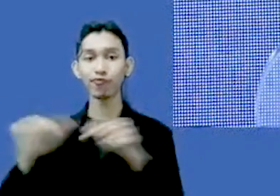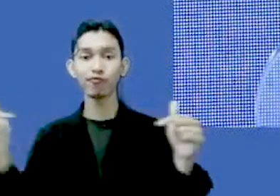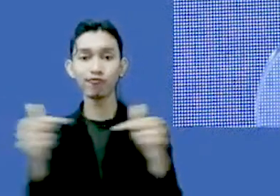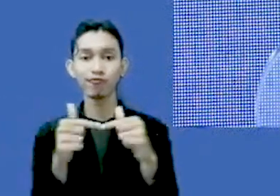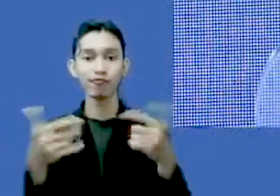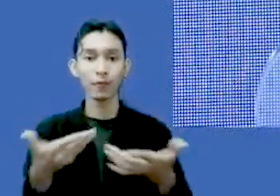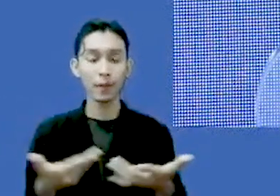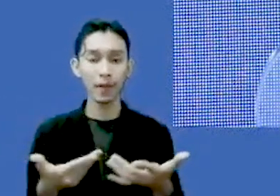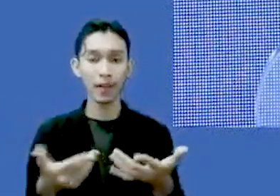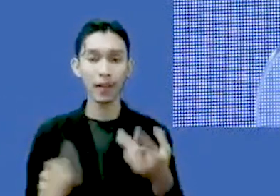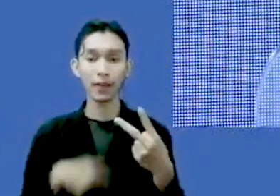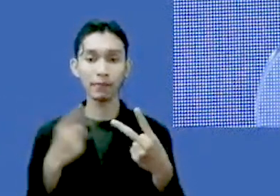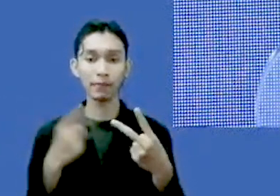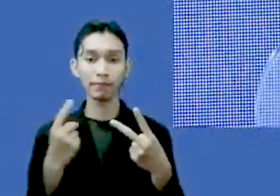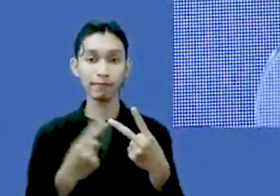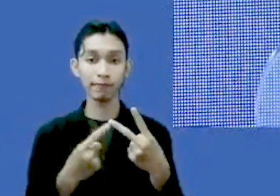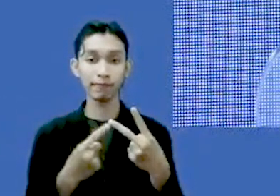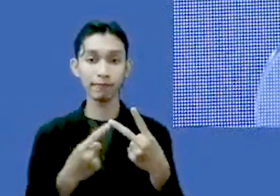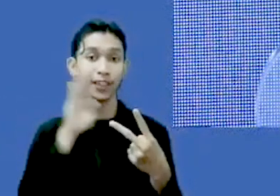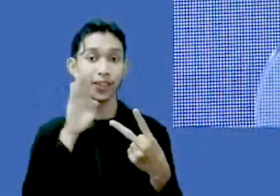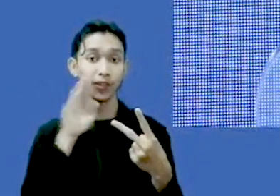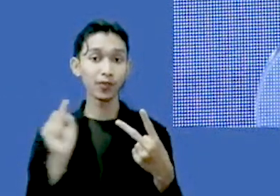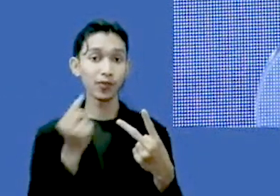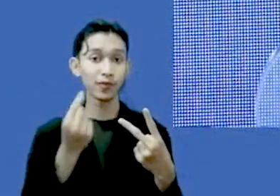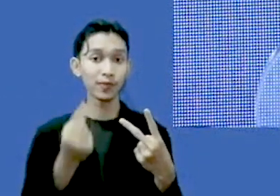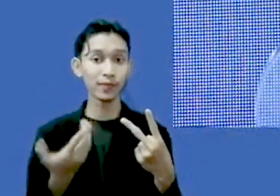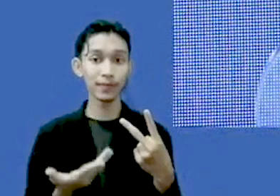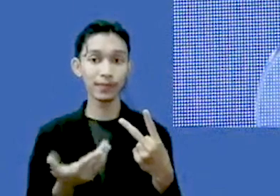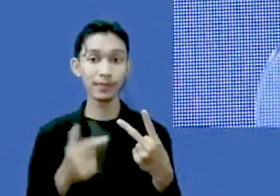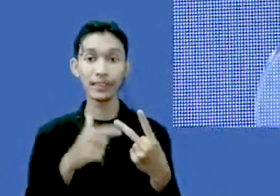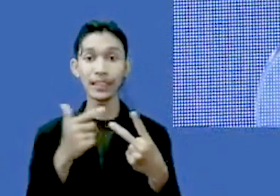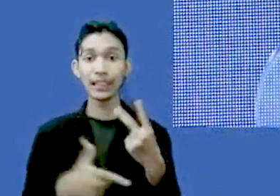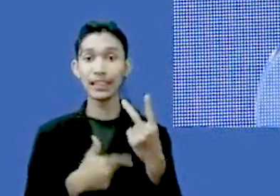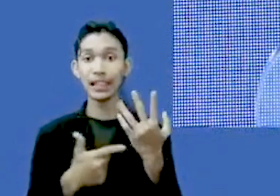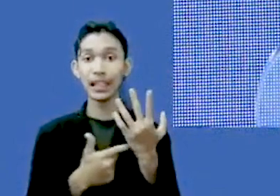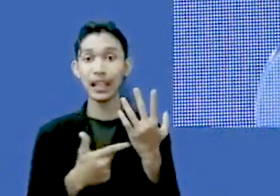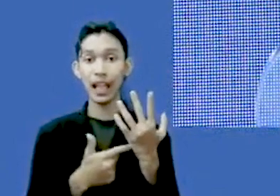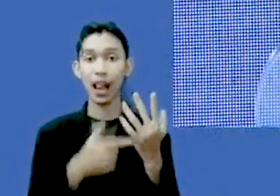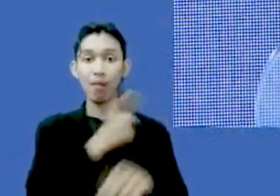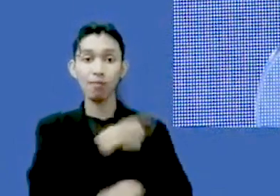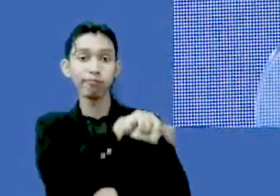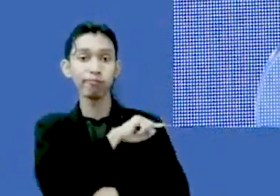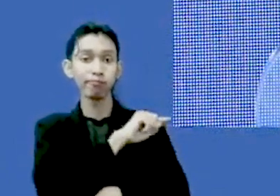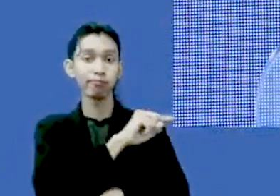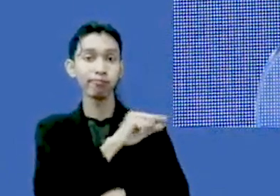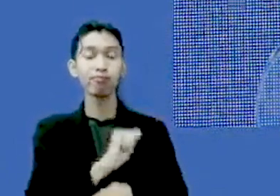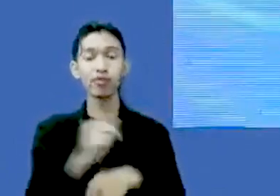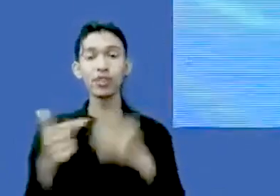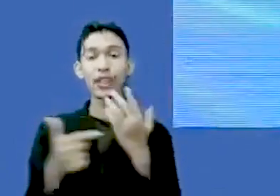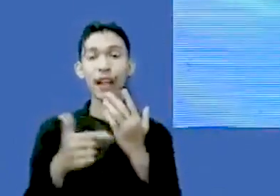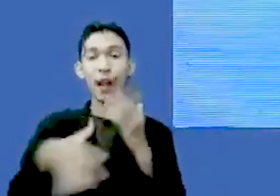Hai yang kedua isu prioritasnya adalah digital skill n digital l c